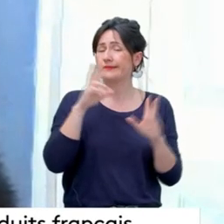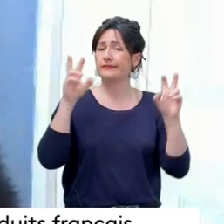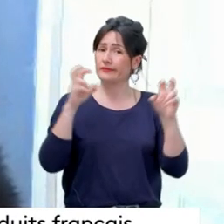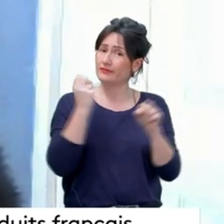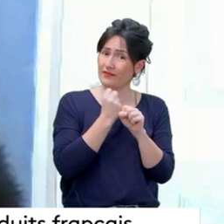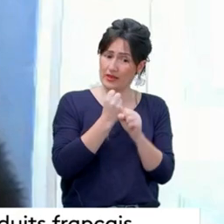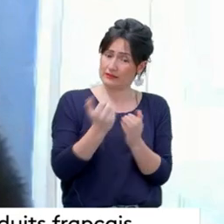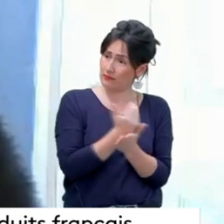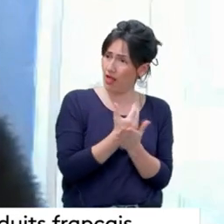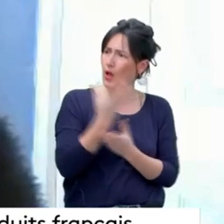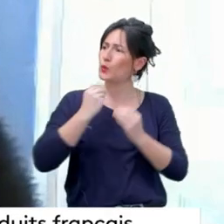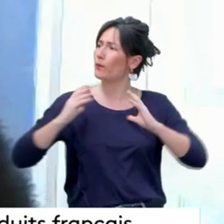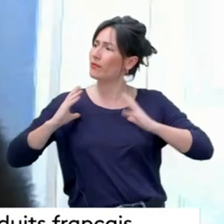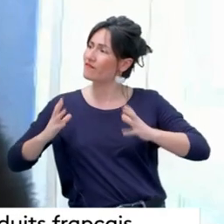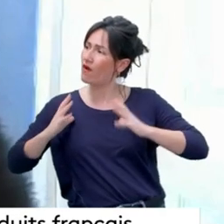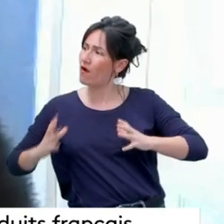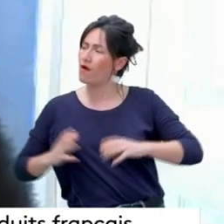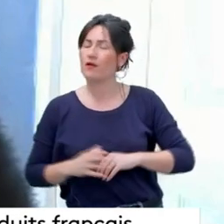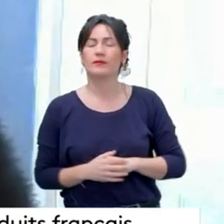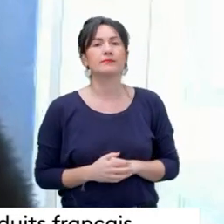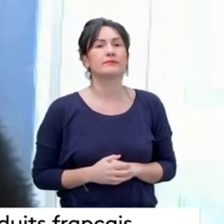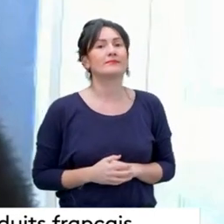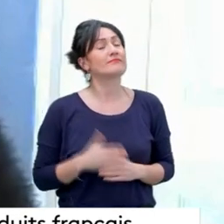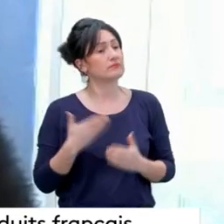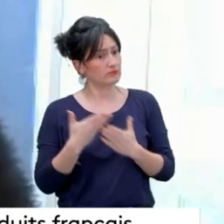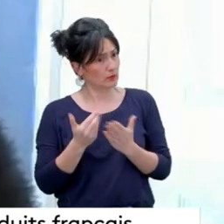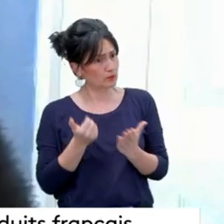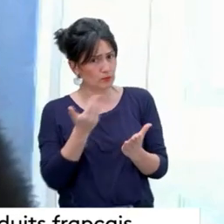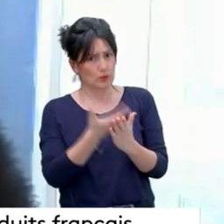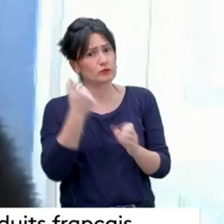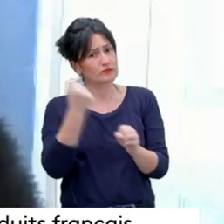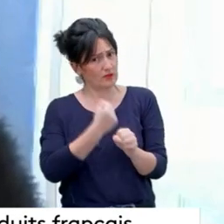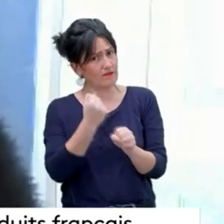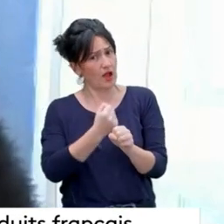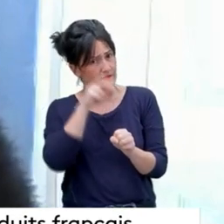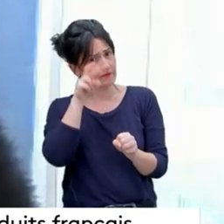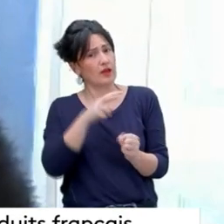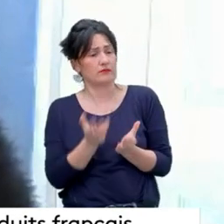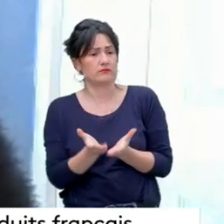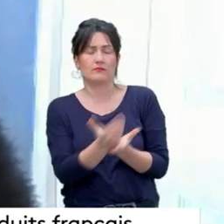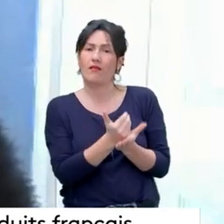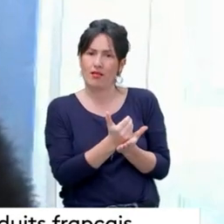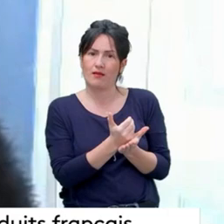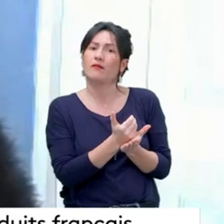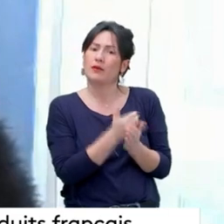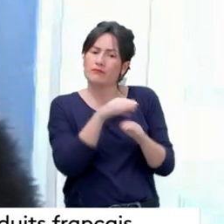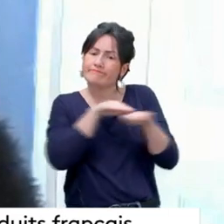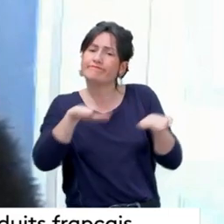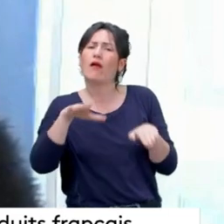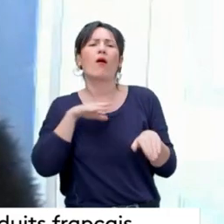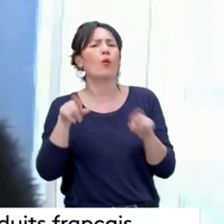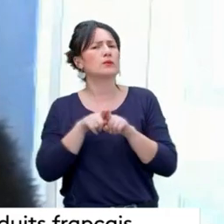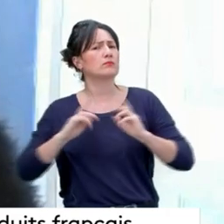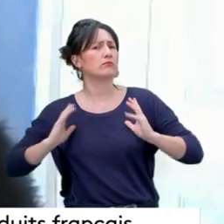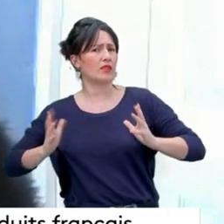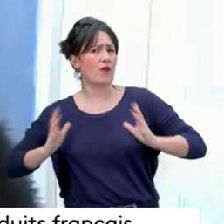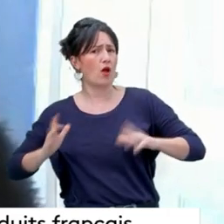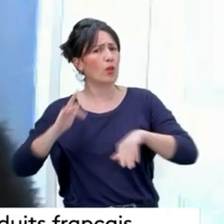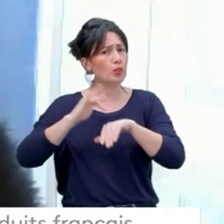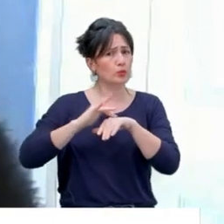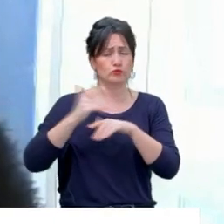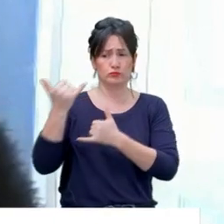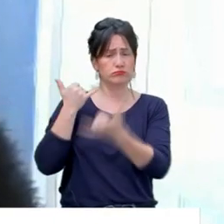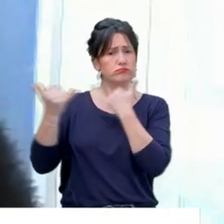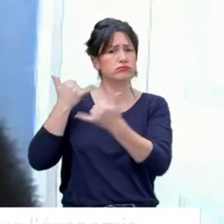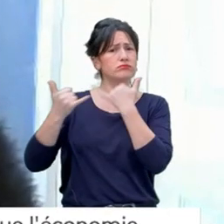passe? Alors, ce sont des emplois que nous proposons, des emplois directs. Nous savons qu'il y a aussi des bénévoles. J'ai eu des appels d'un certain